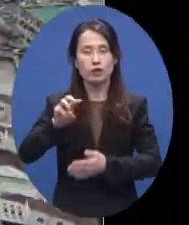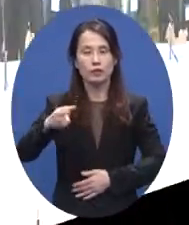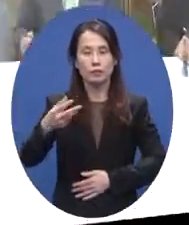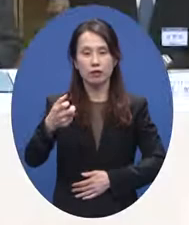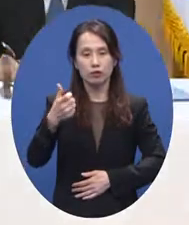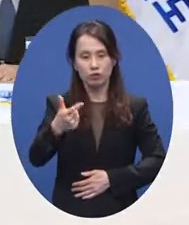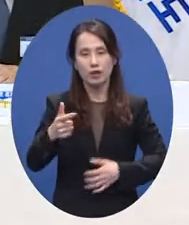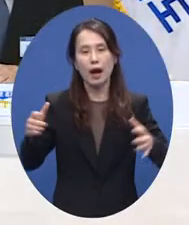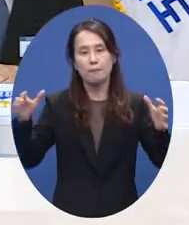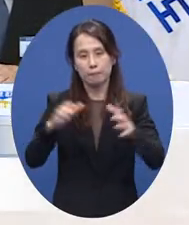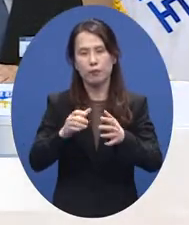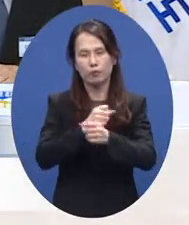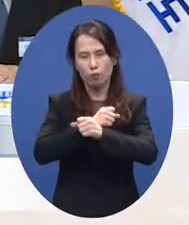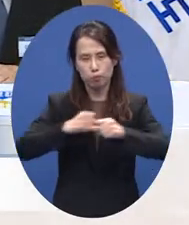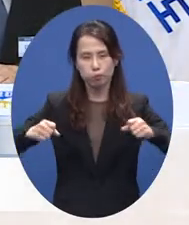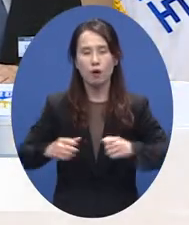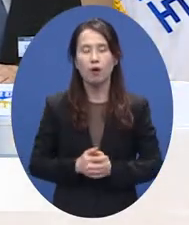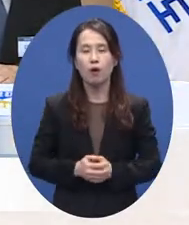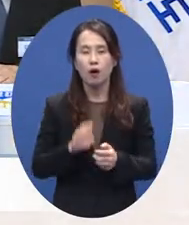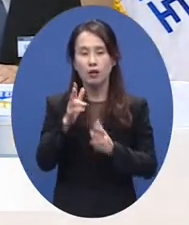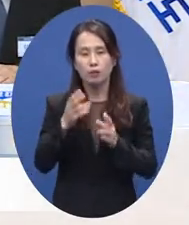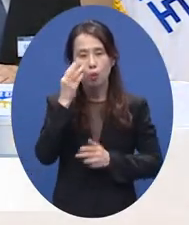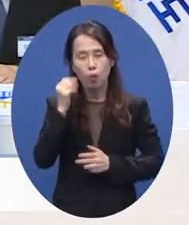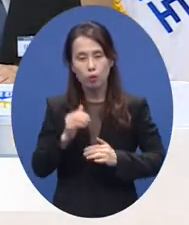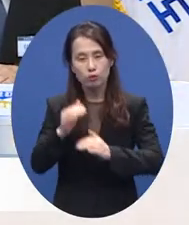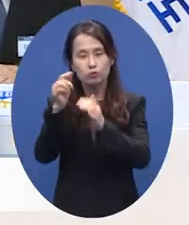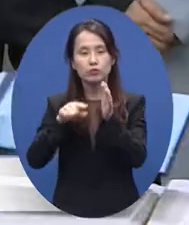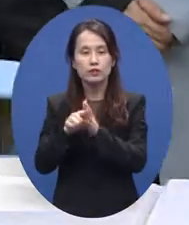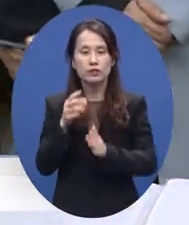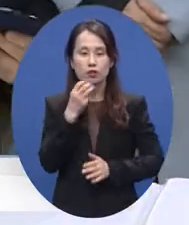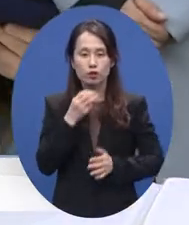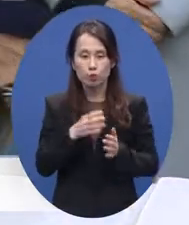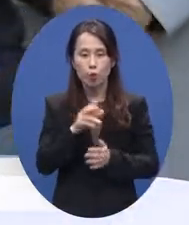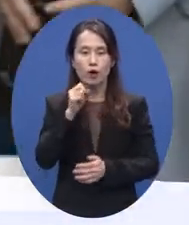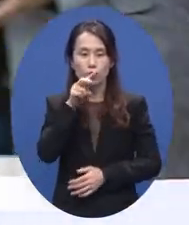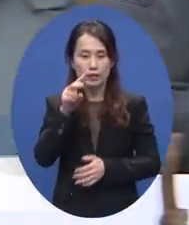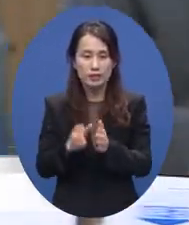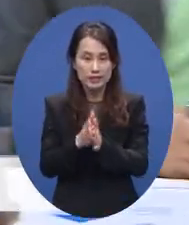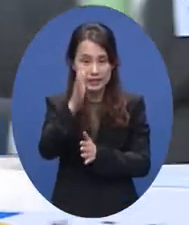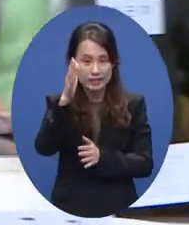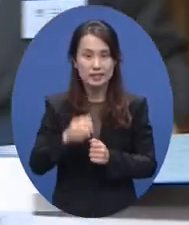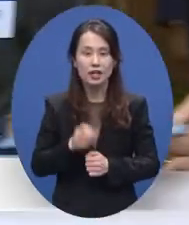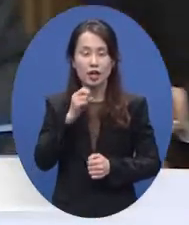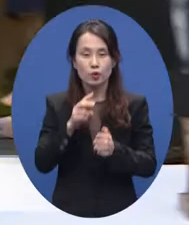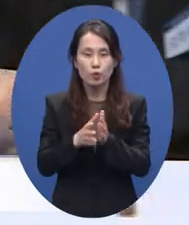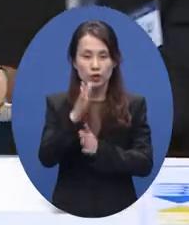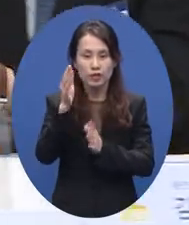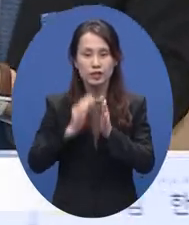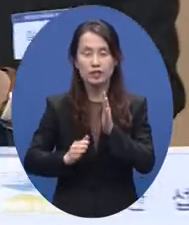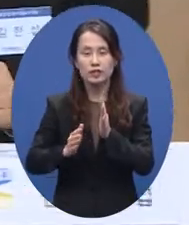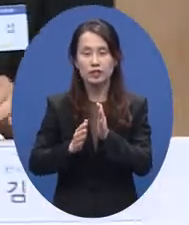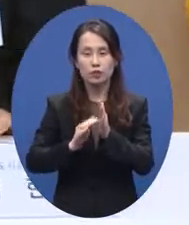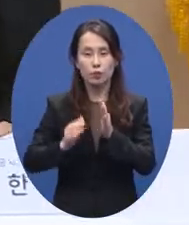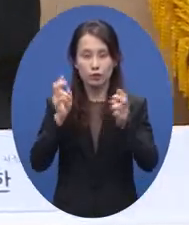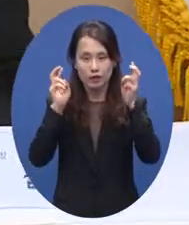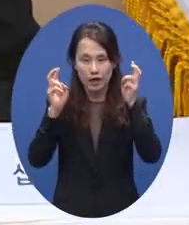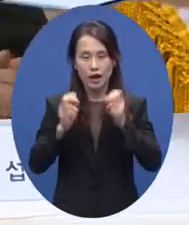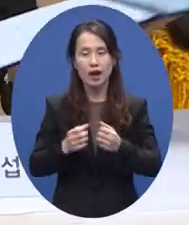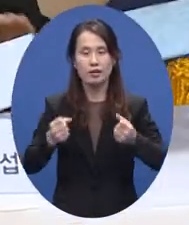크기입니다. 사업의 원활한 추진을 위해 경기도와 용인시, 경기도시공사, 용인도시공사가 협력하기로